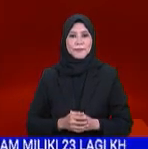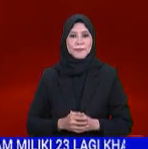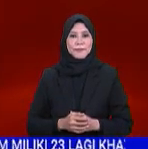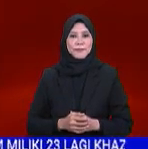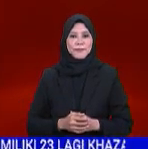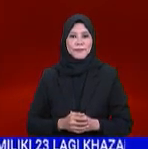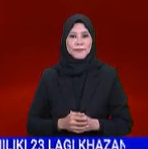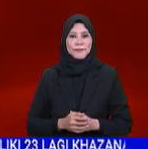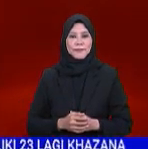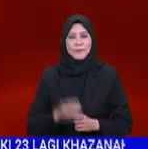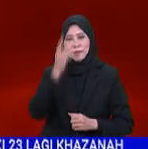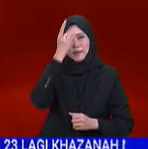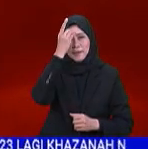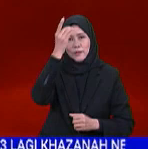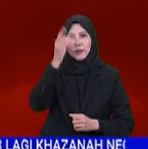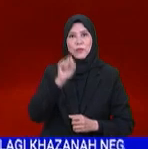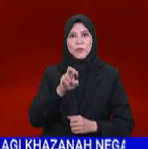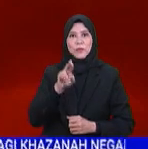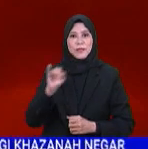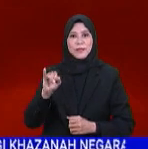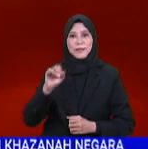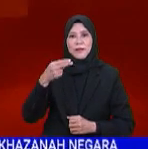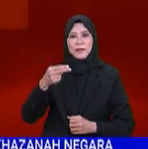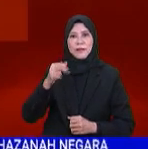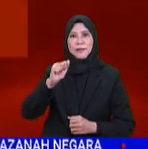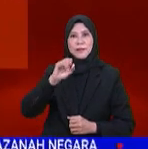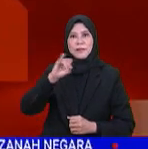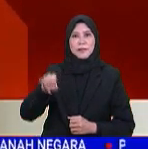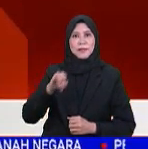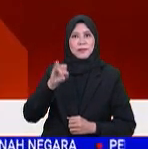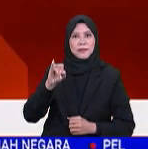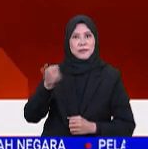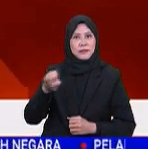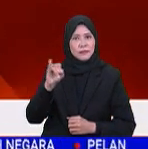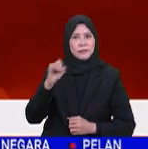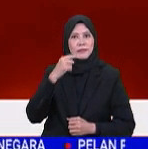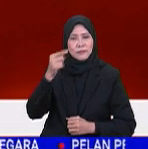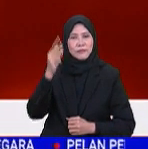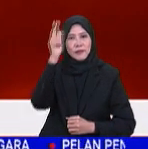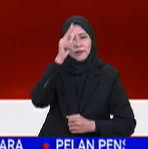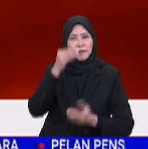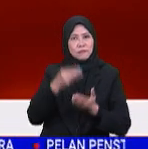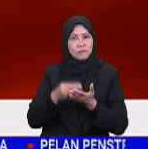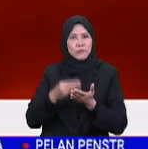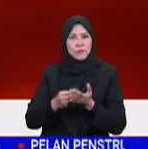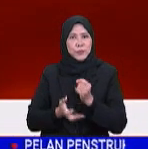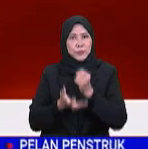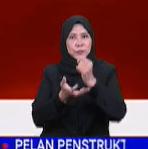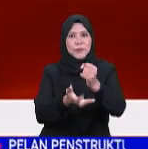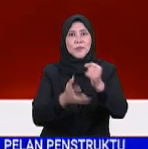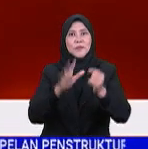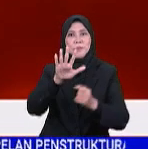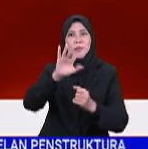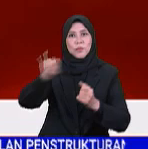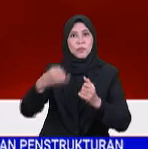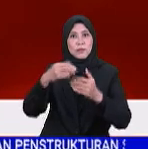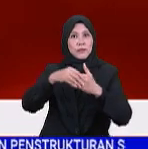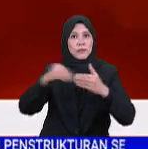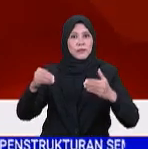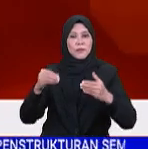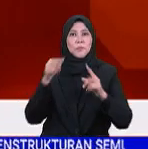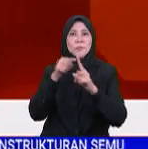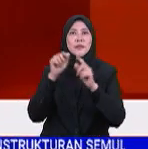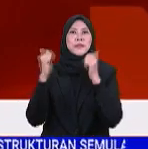Hai jatuh triple Haji Noor berkata kerajaan akan meneruskan pemberian peruntukan sebanyak lima juta Ringgit